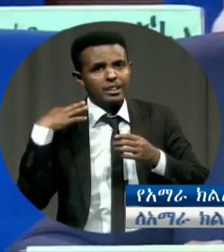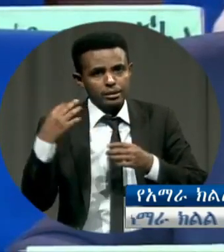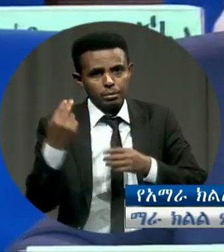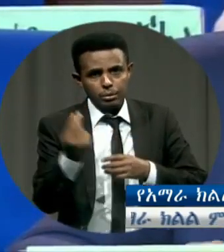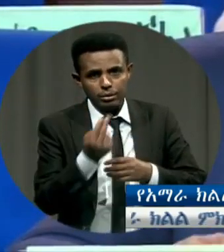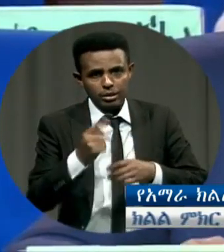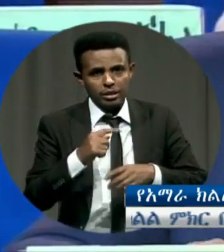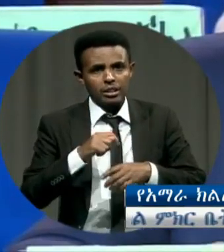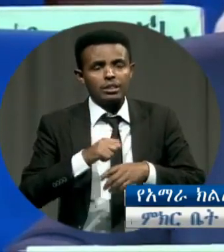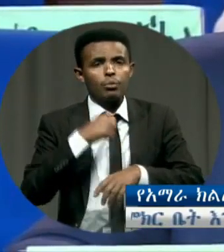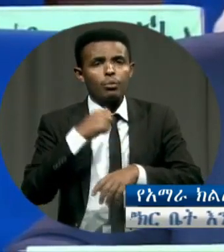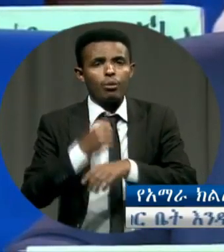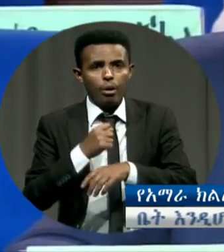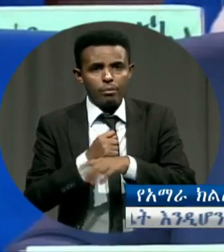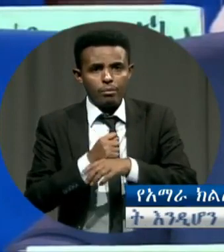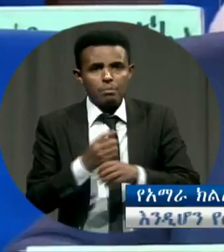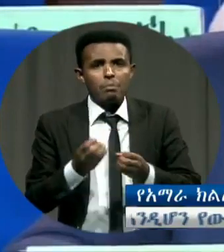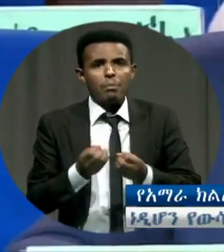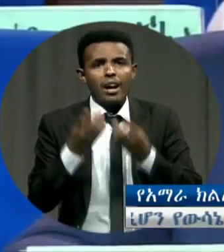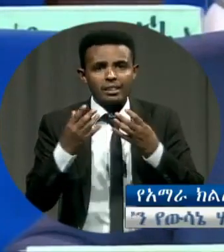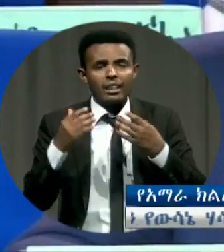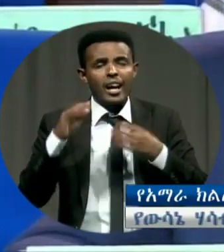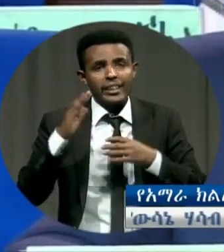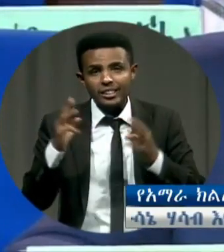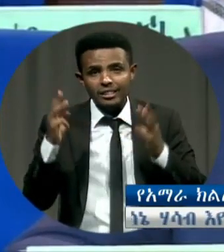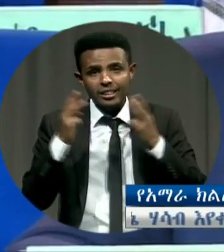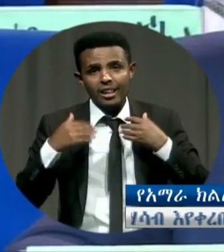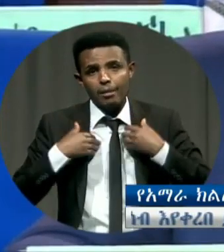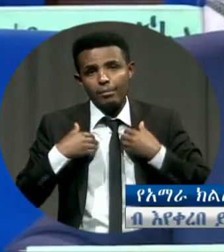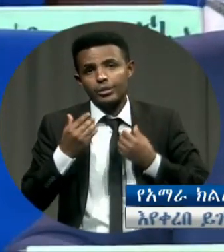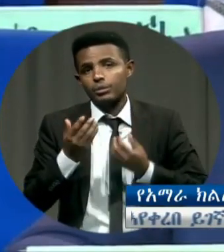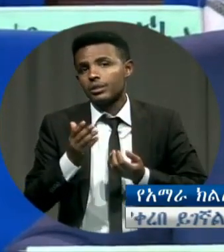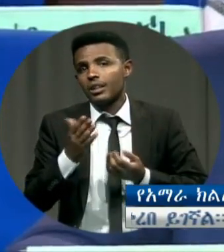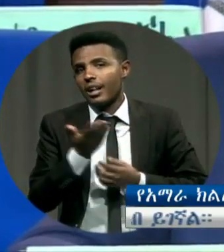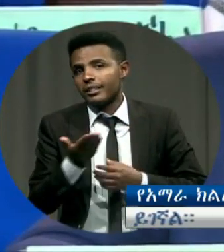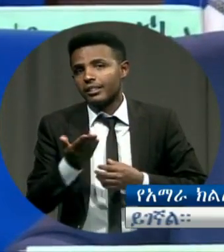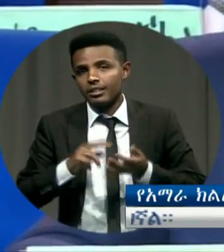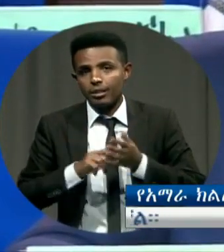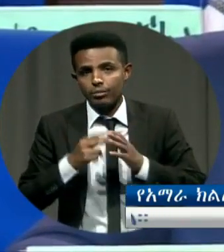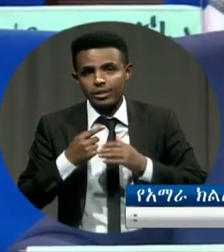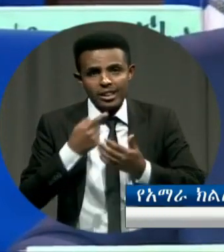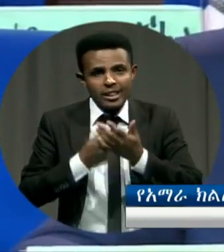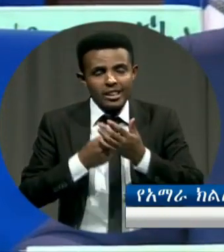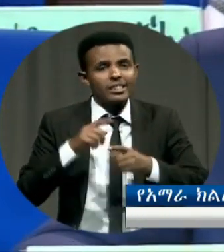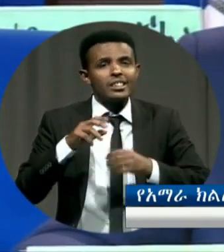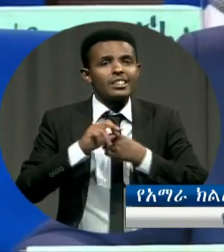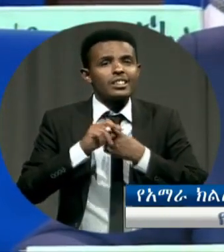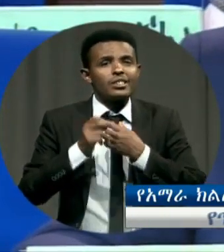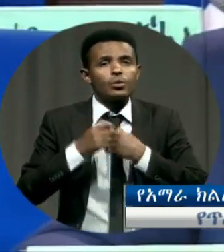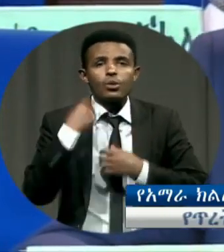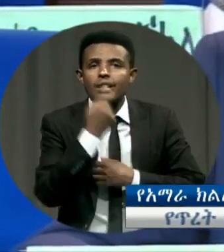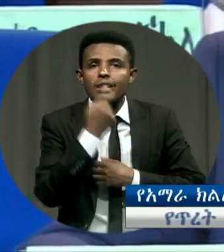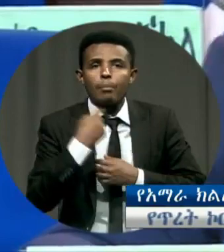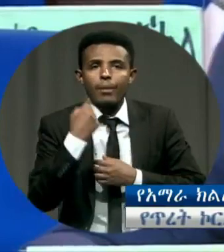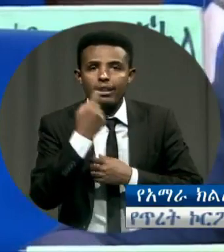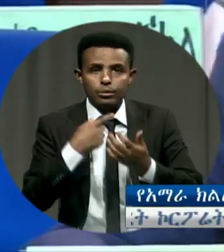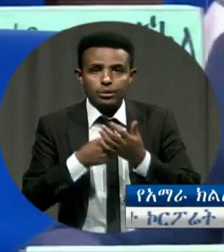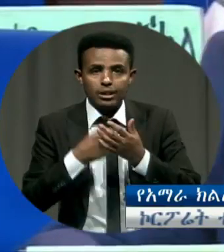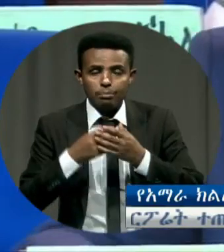ለመጥቀም የተቋቋሙ ማማት አይነት ችግር ያለባቸው ነገሮች ናቸው። ስለዚህ እነዚህ ድርጅቶች እነማን ናቸው? በጥረት ውስጥ